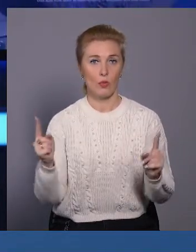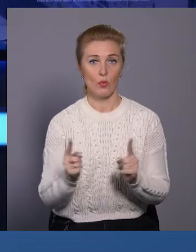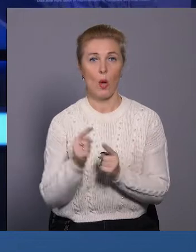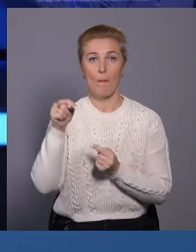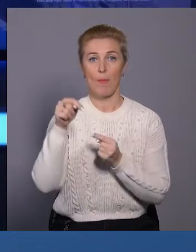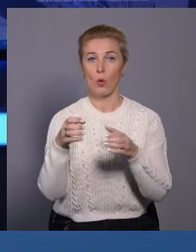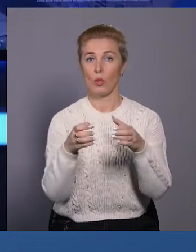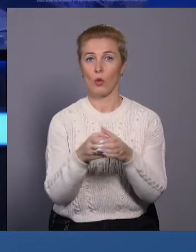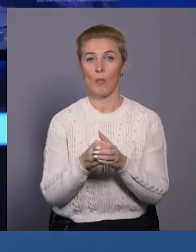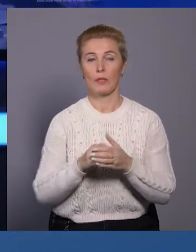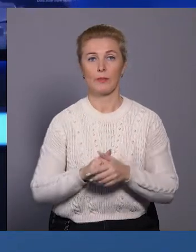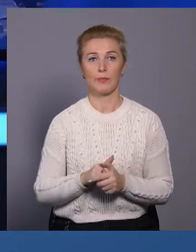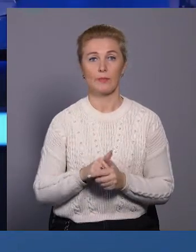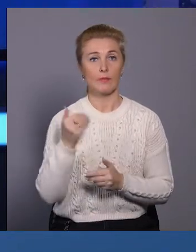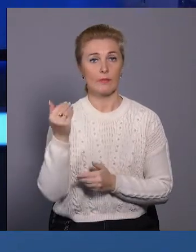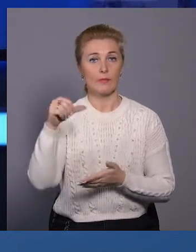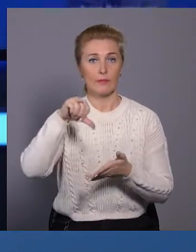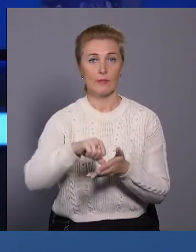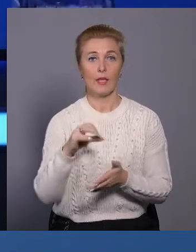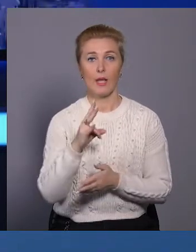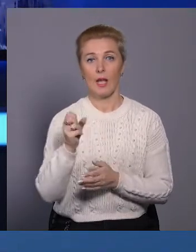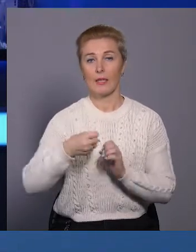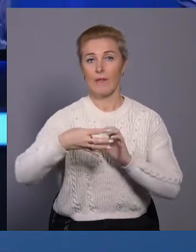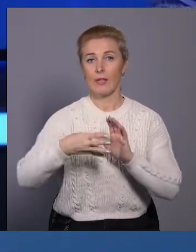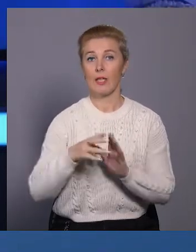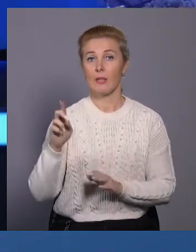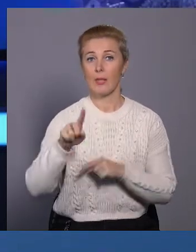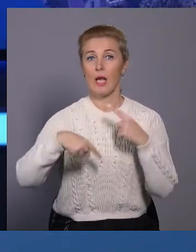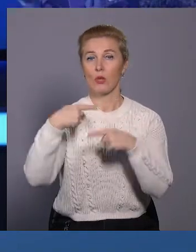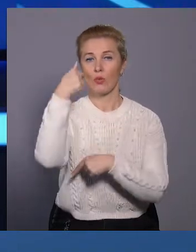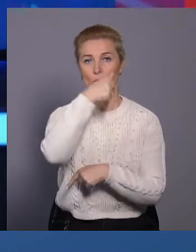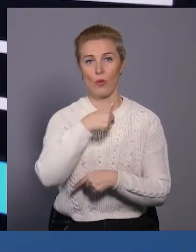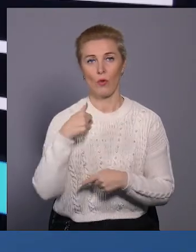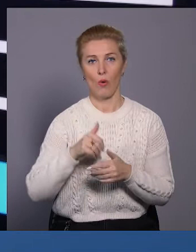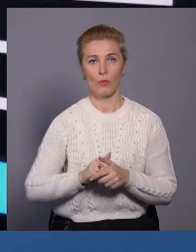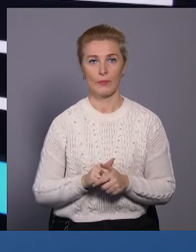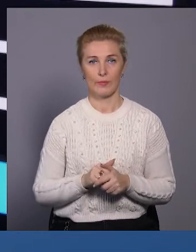проти команди «Кривбас». Він призначений на 19 березня наступного